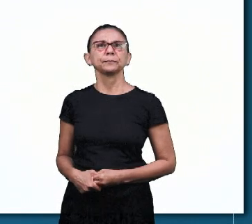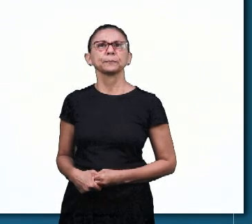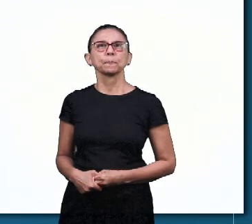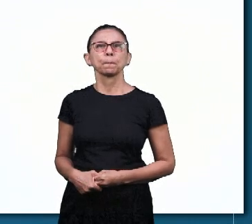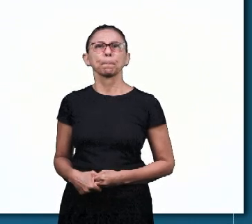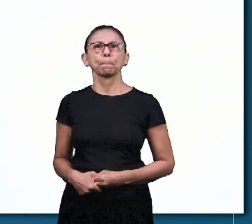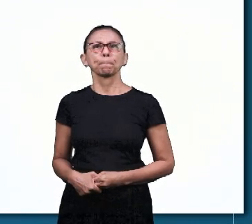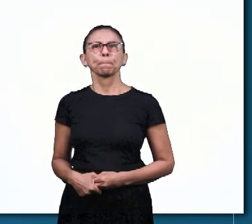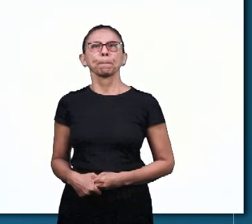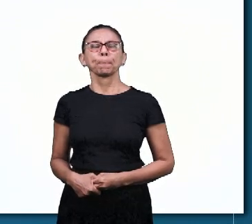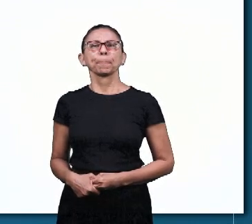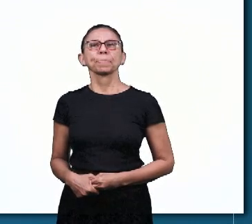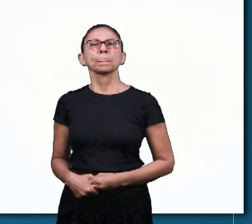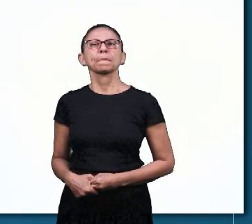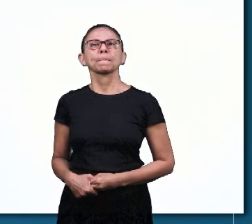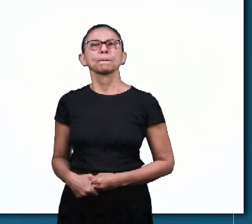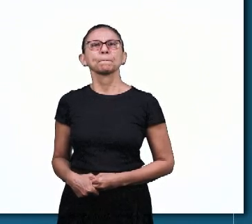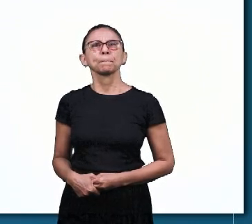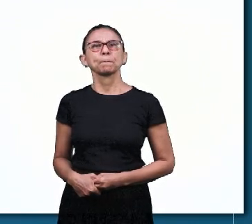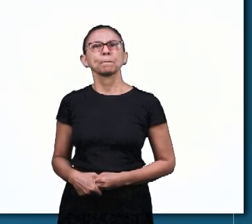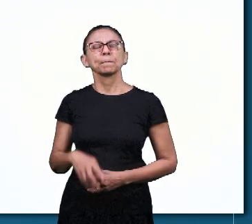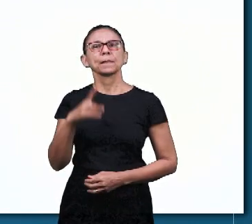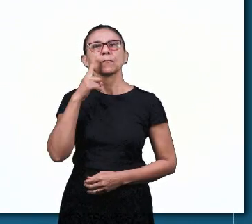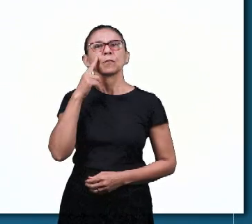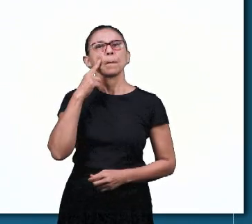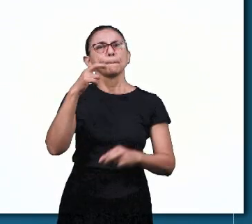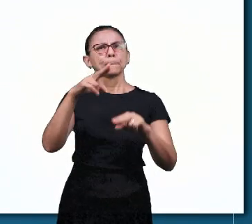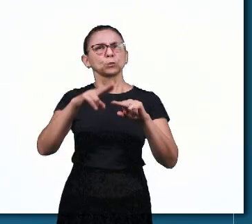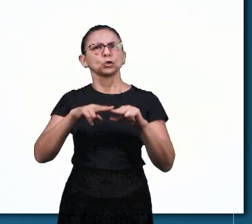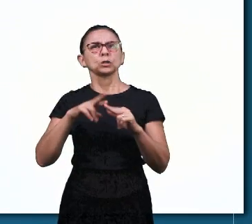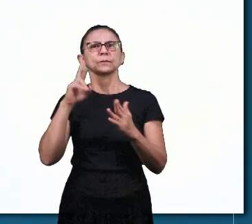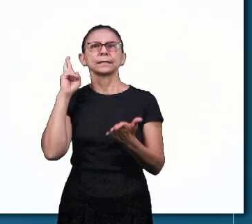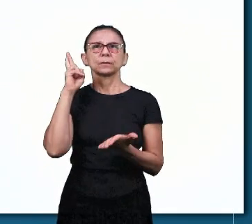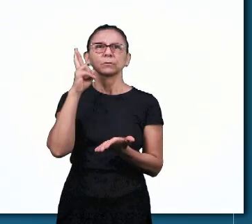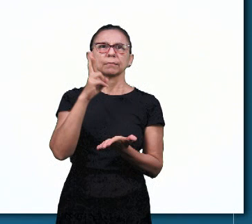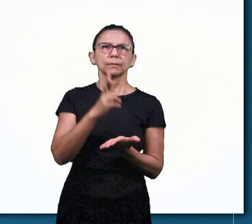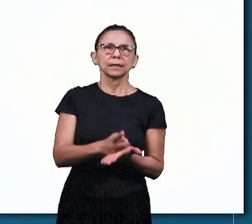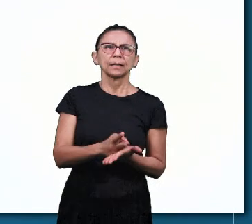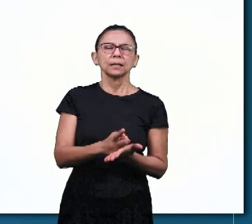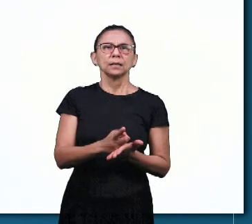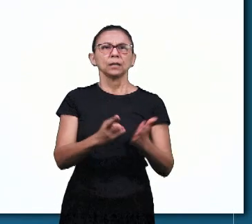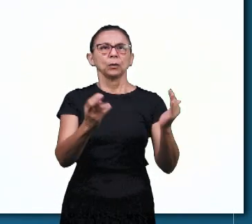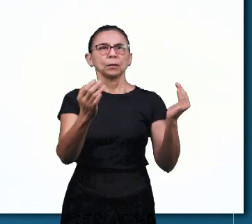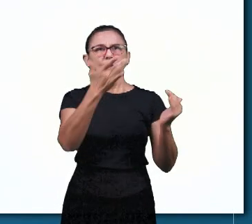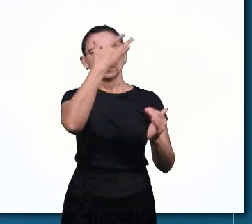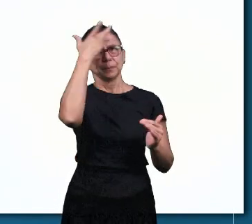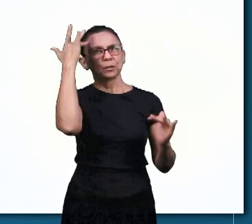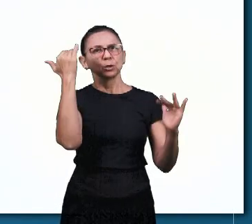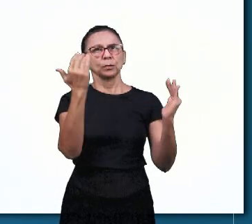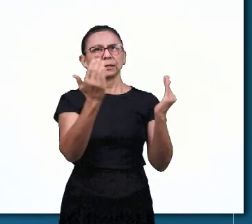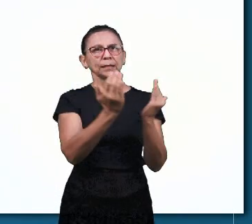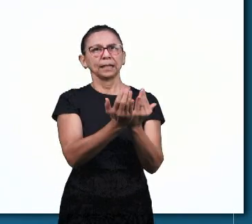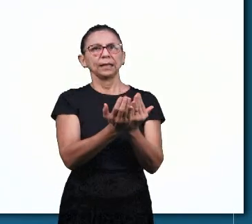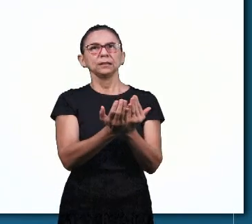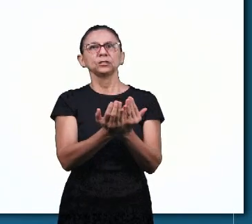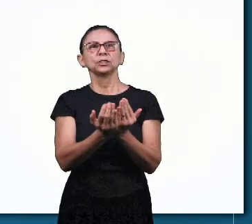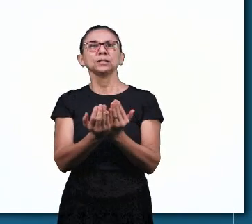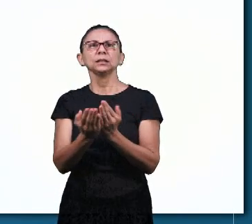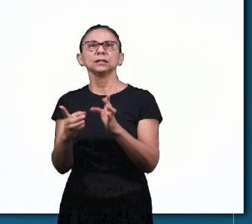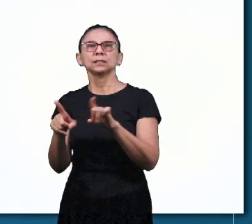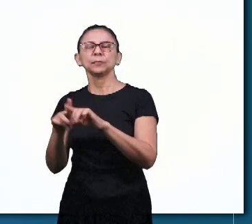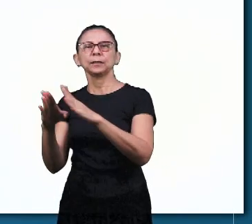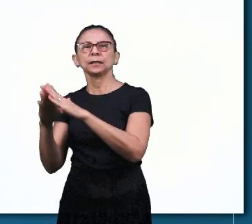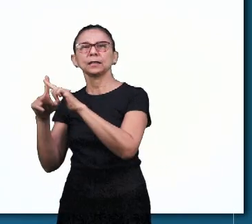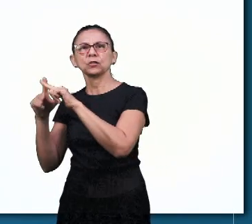que cela soit bien compris. Identifier les raisons, les résultats, d'abord les raisons de l'apostasie